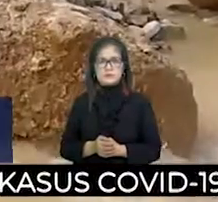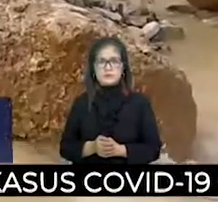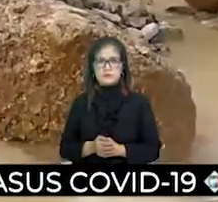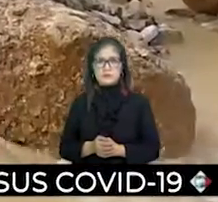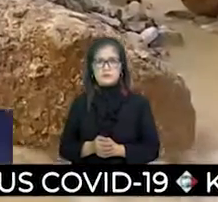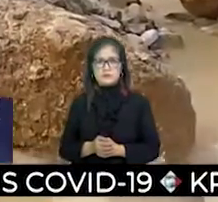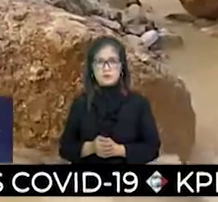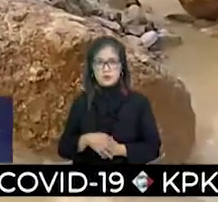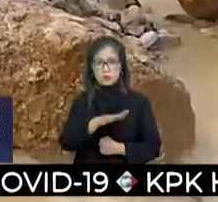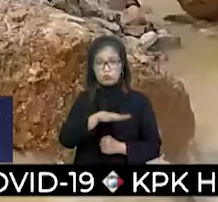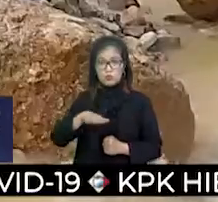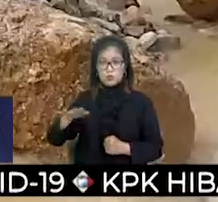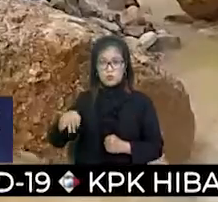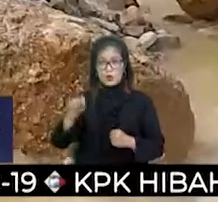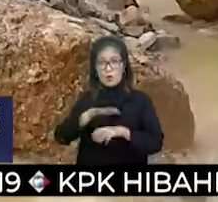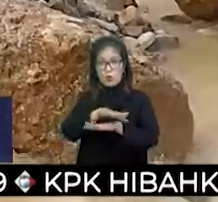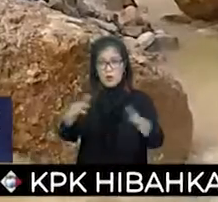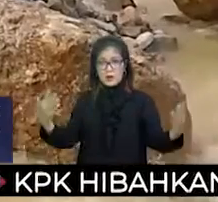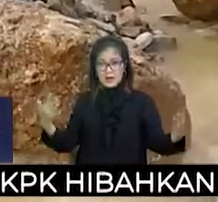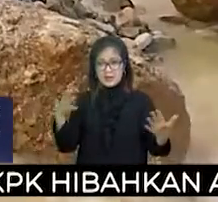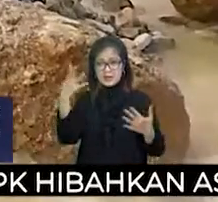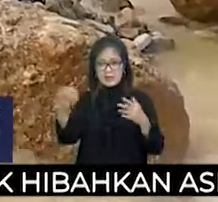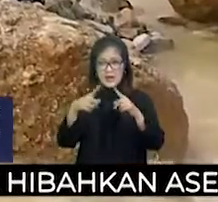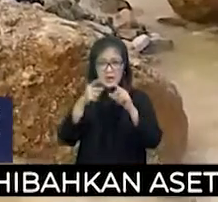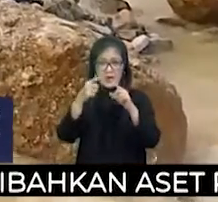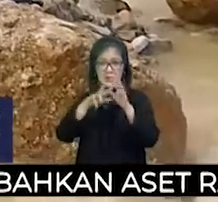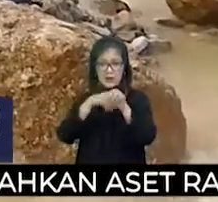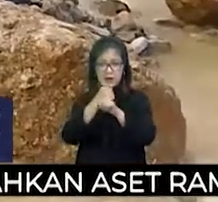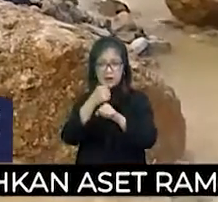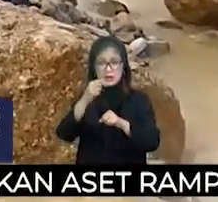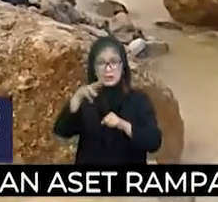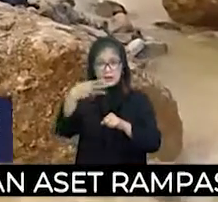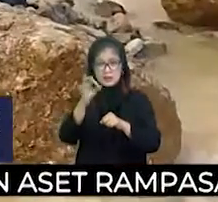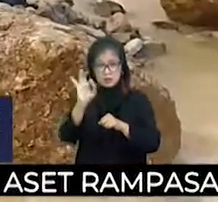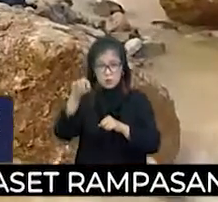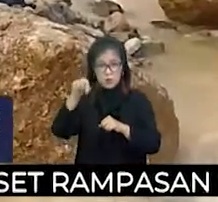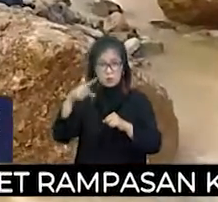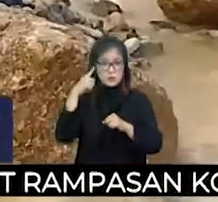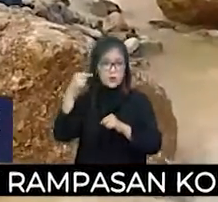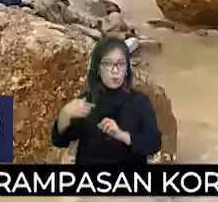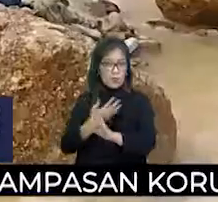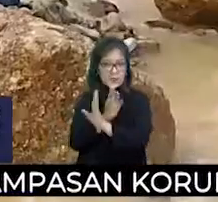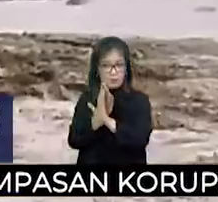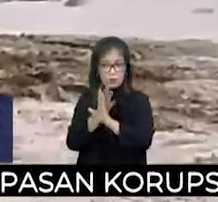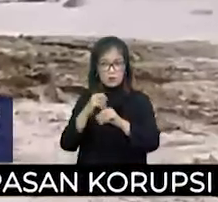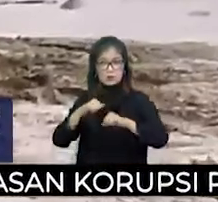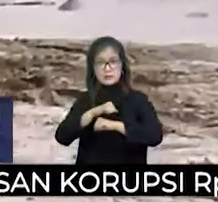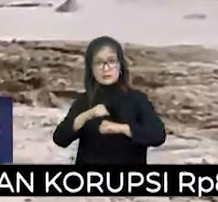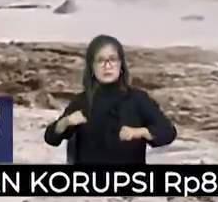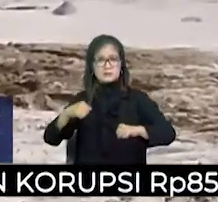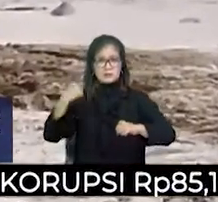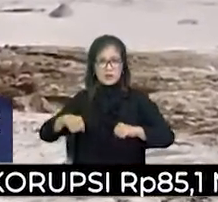Sejumlah siswa dan warga Desa Karangrejo, Pacitan, Jawa Timur nekat melintasi lokasi longsor.